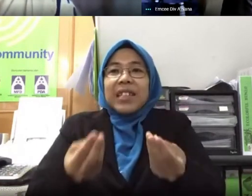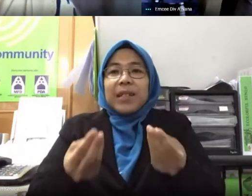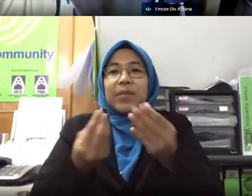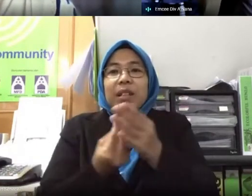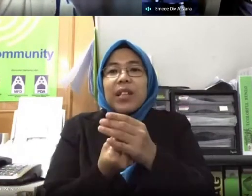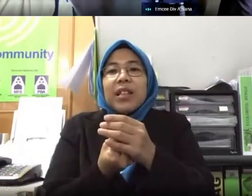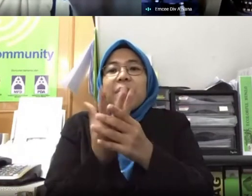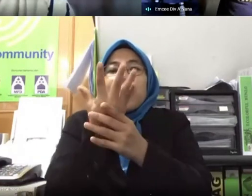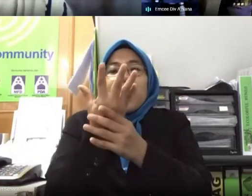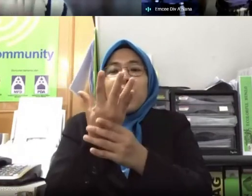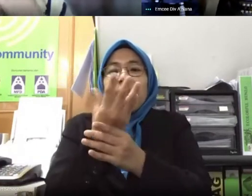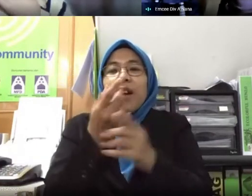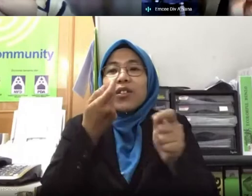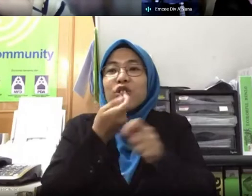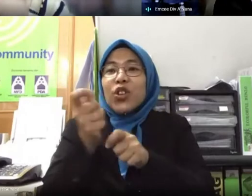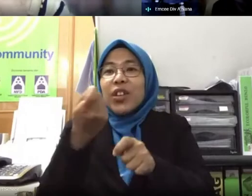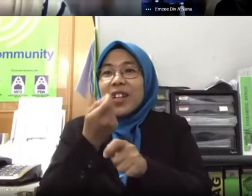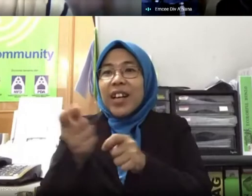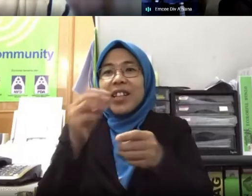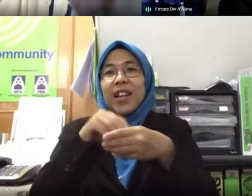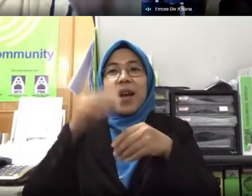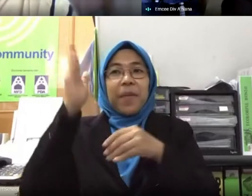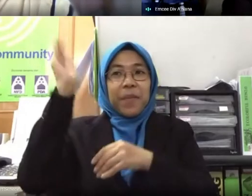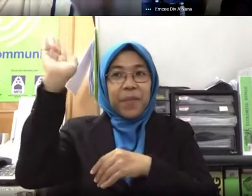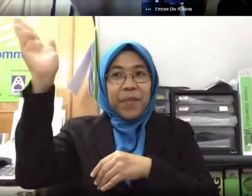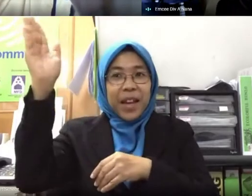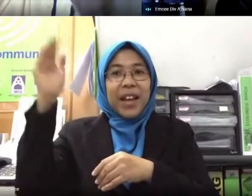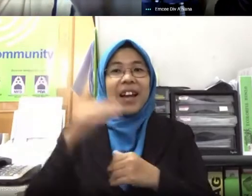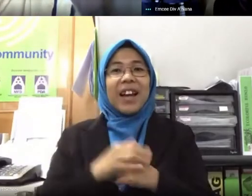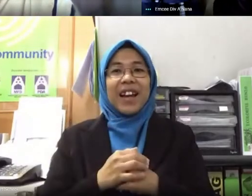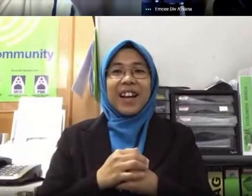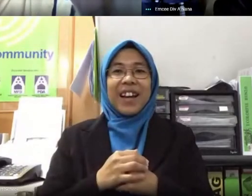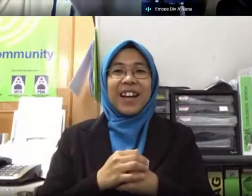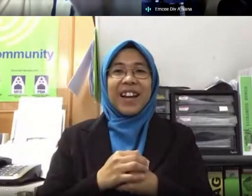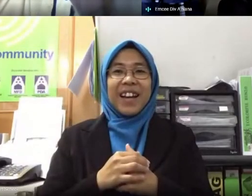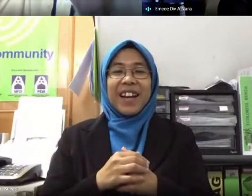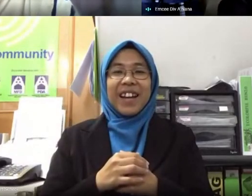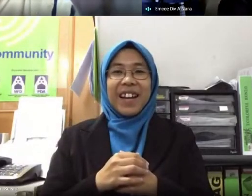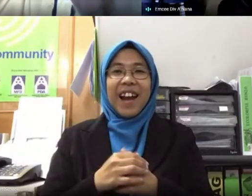menimbulkan jenaka dalam pengucapan awam. Ada kursus.